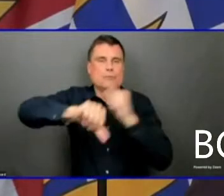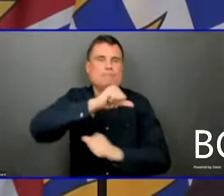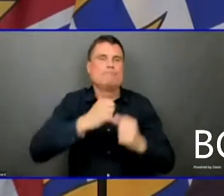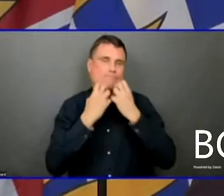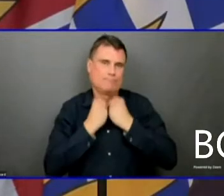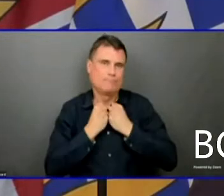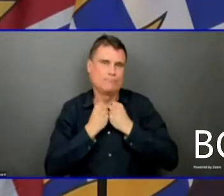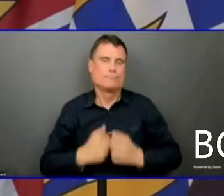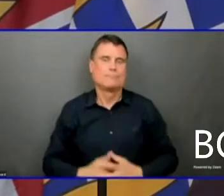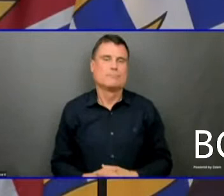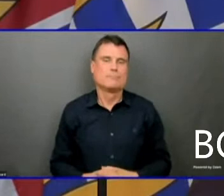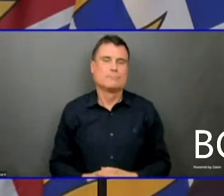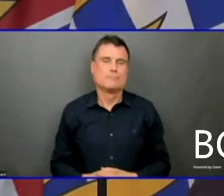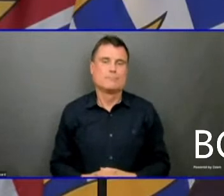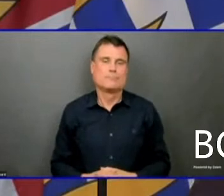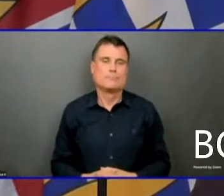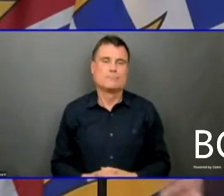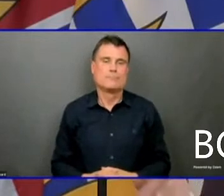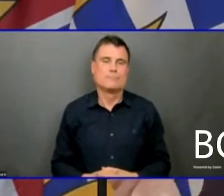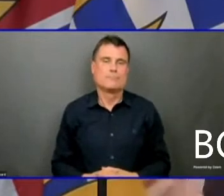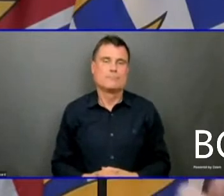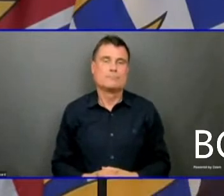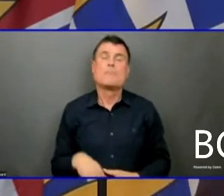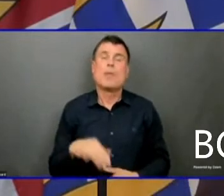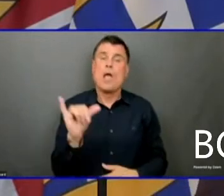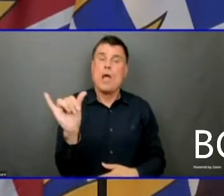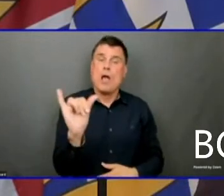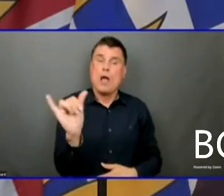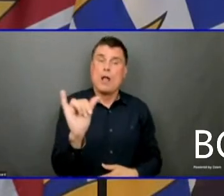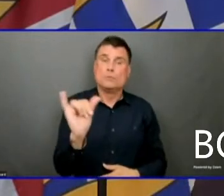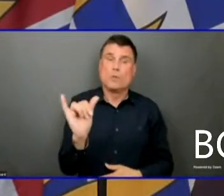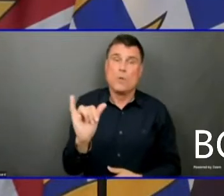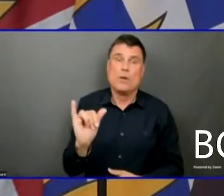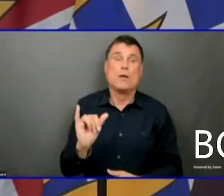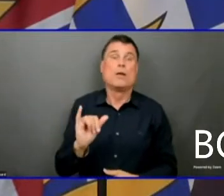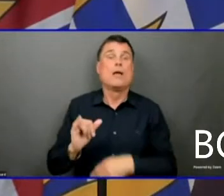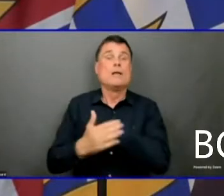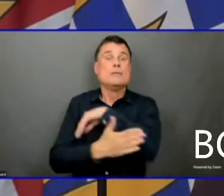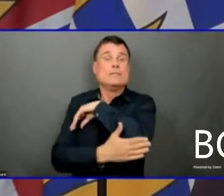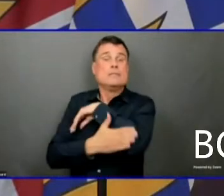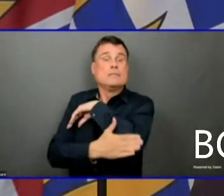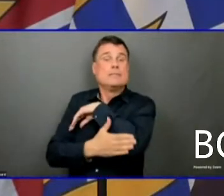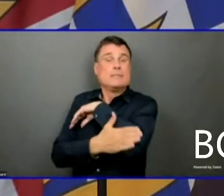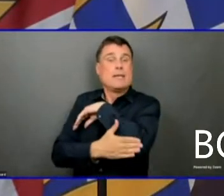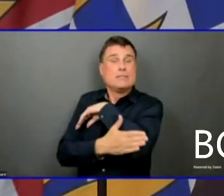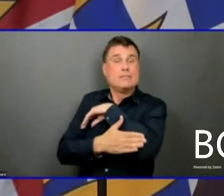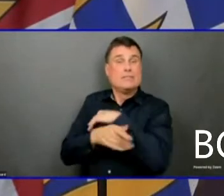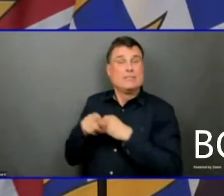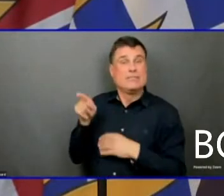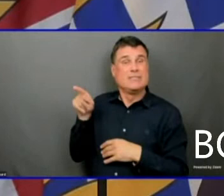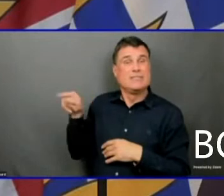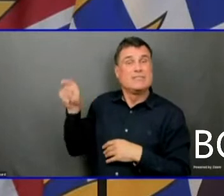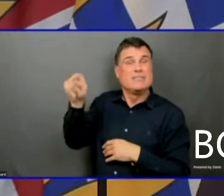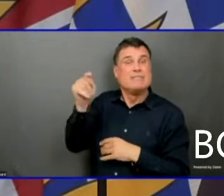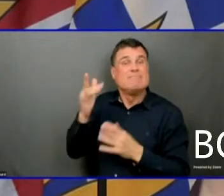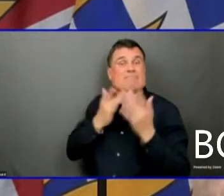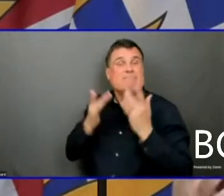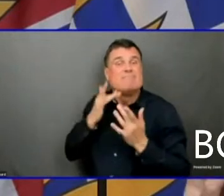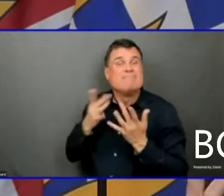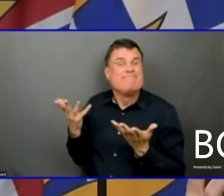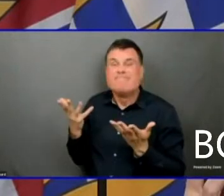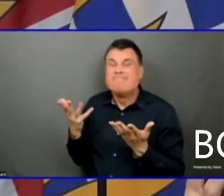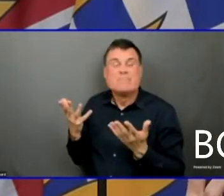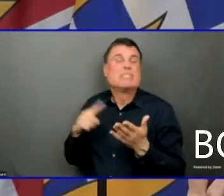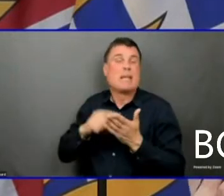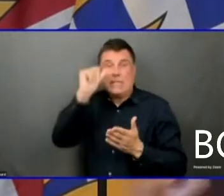world also have challenges in getting vaccine. 那么同时呢，我们也看到世界上其他很多国家还打疫苗